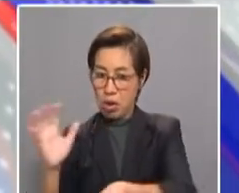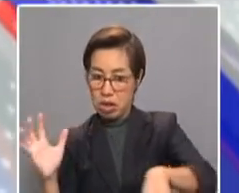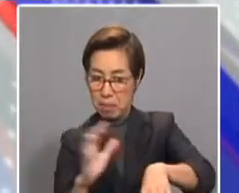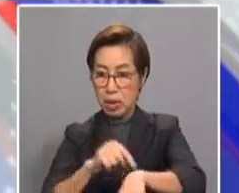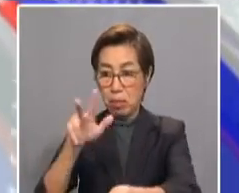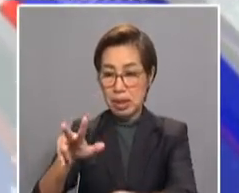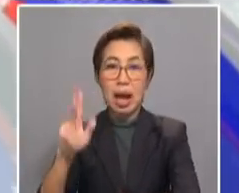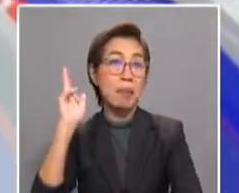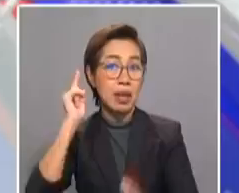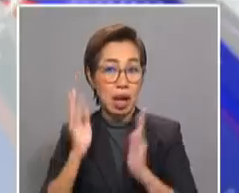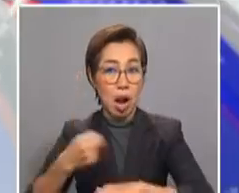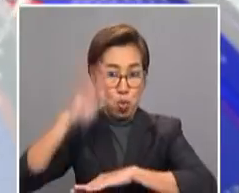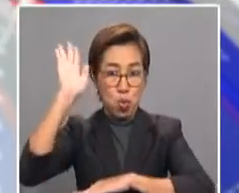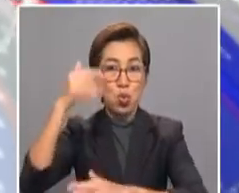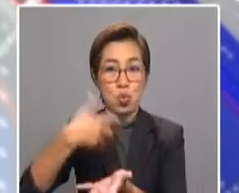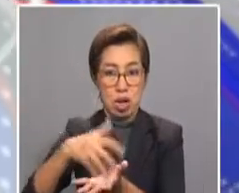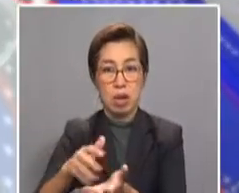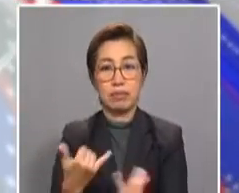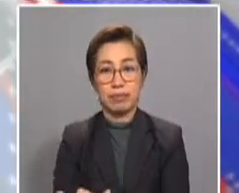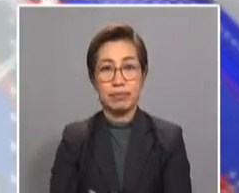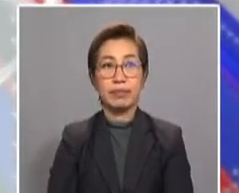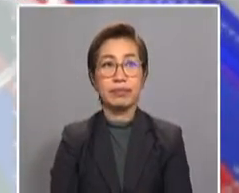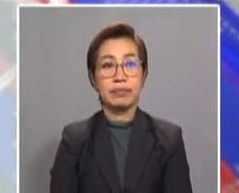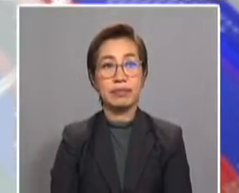ณเยาวลักษณ์โบราณมูลเกาะติดอยู่ที่นั่นเชิญเลยค่ะ